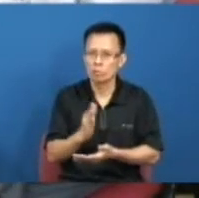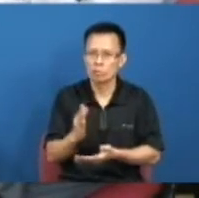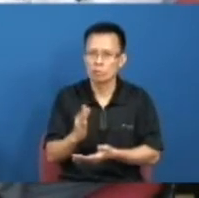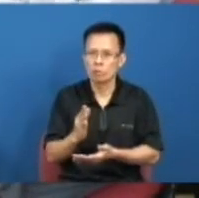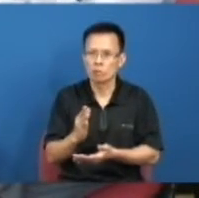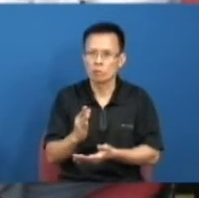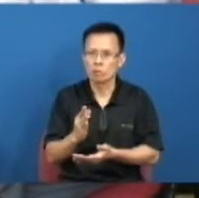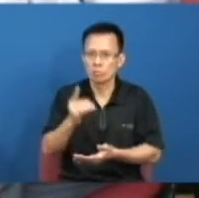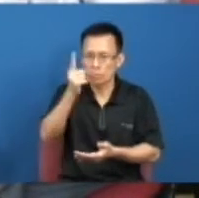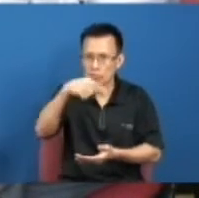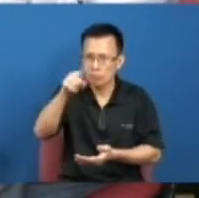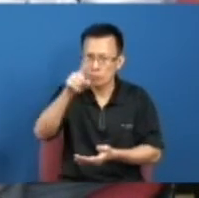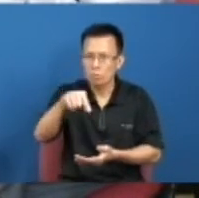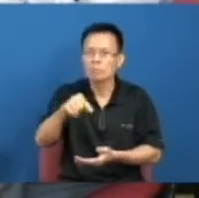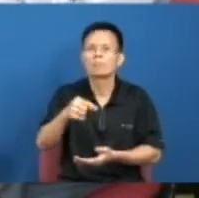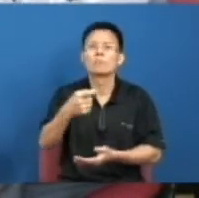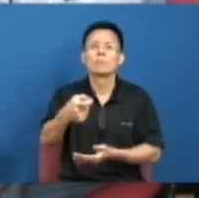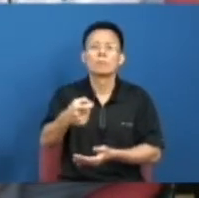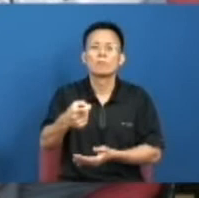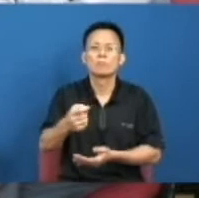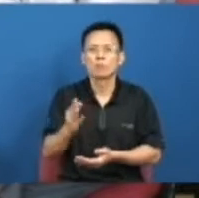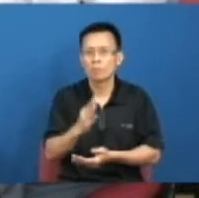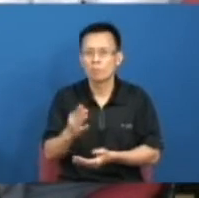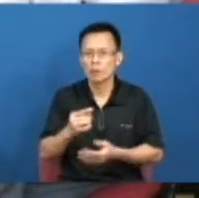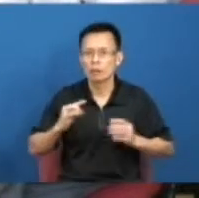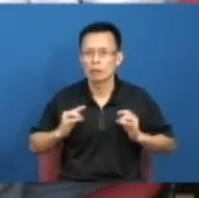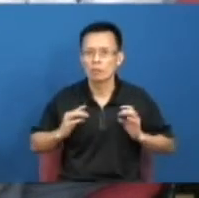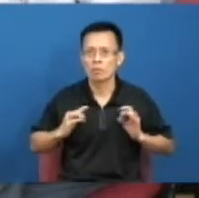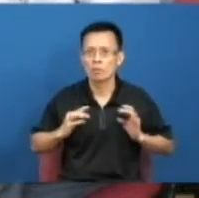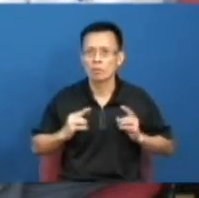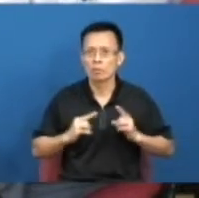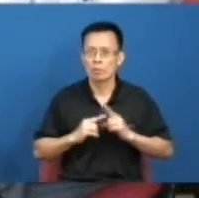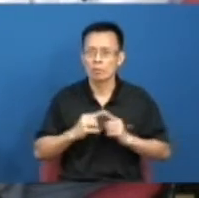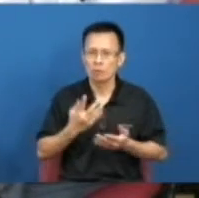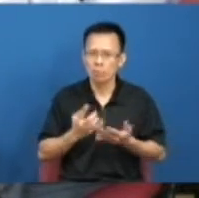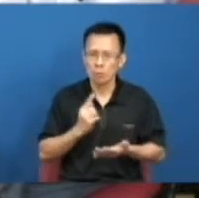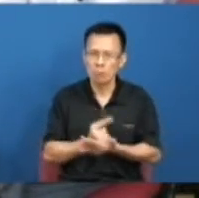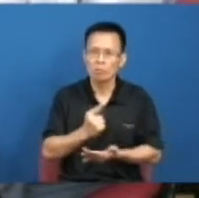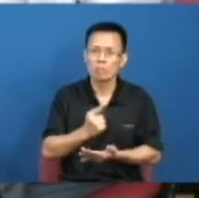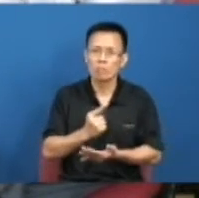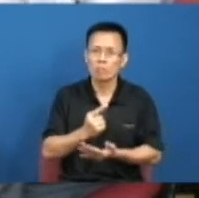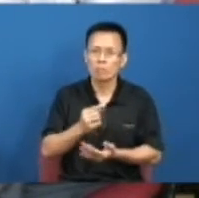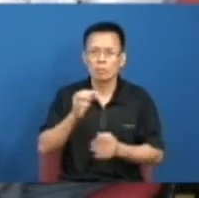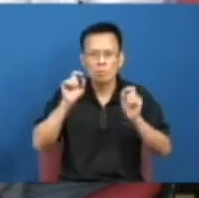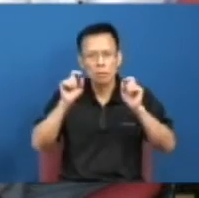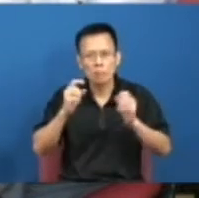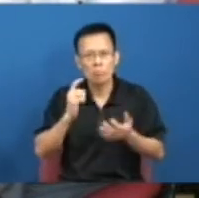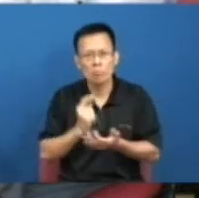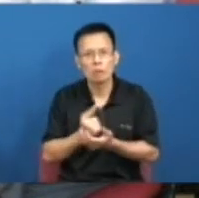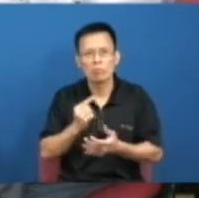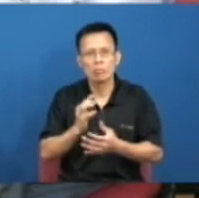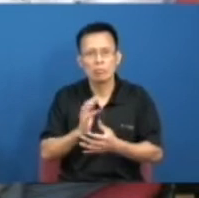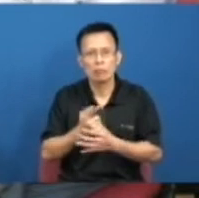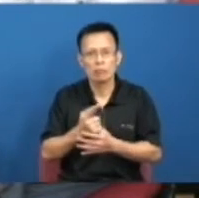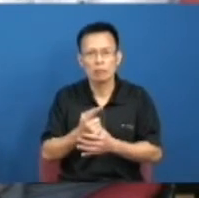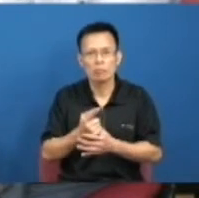氣1000元左近的、 哦、 如果私人一般呢就貴一點的、 哦、 為什麼貴一點呢因為它數